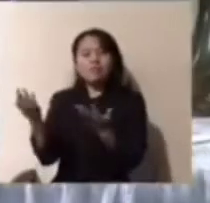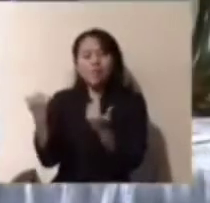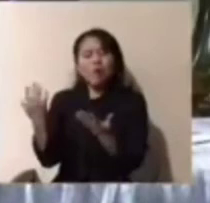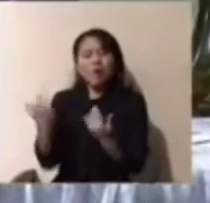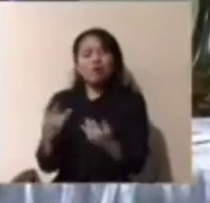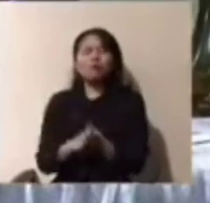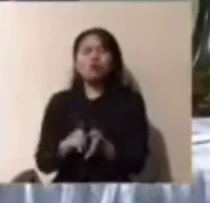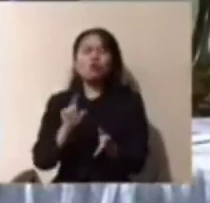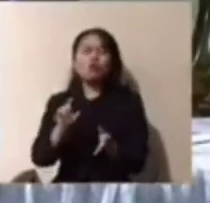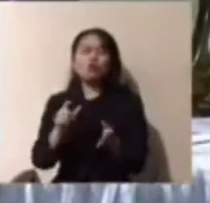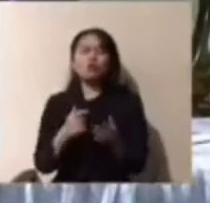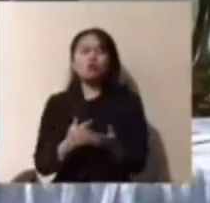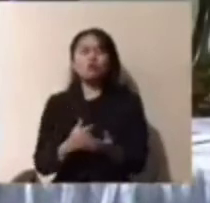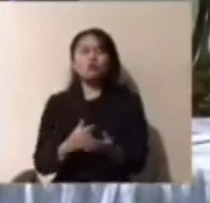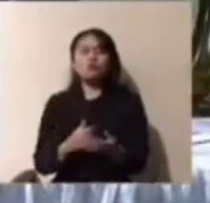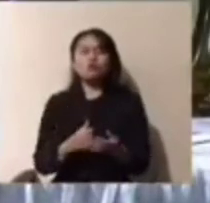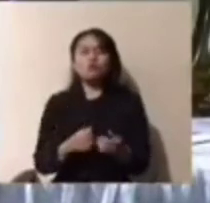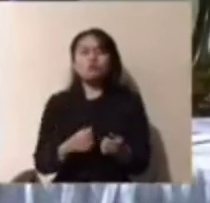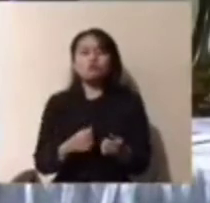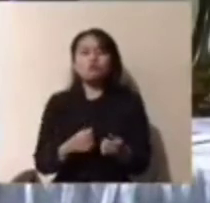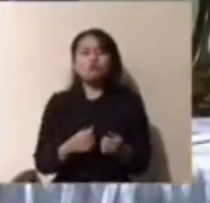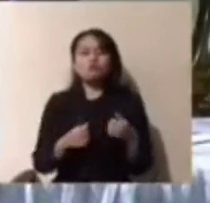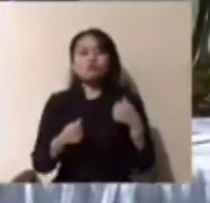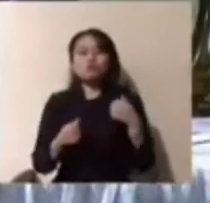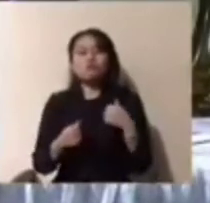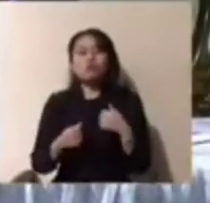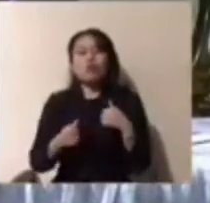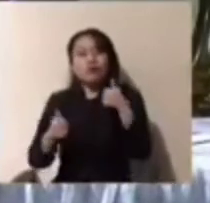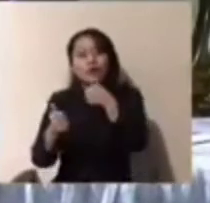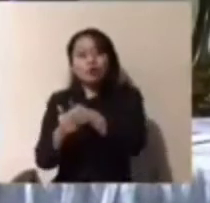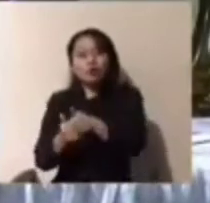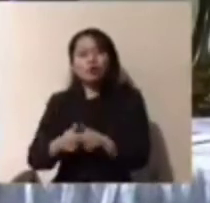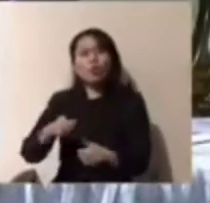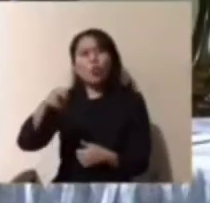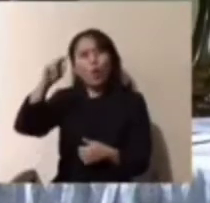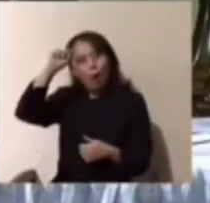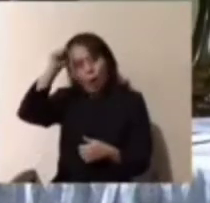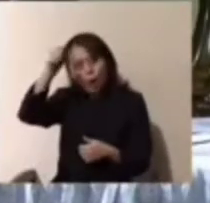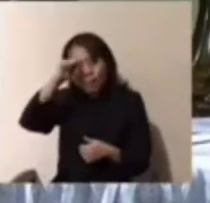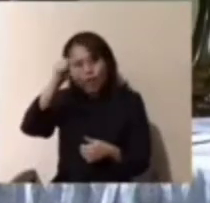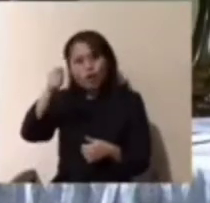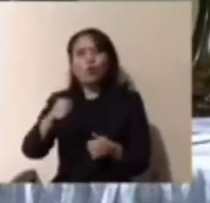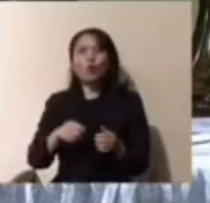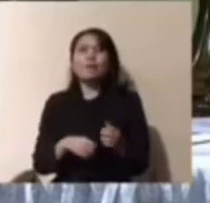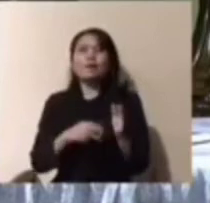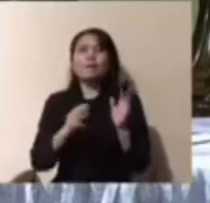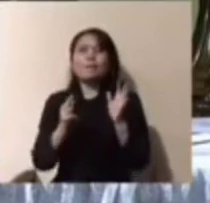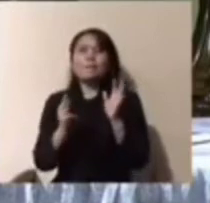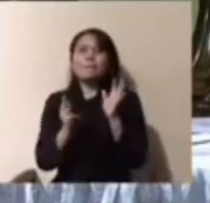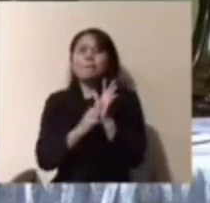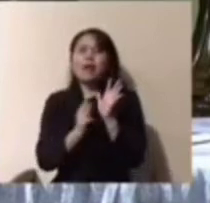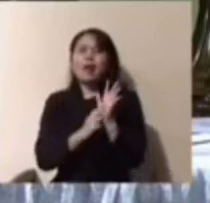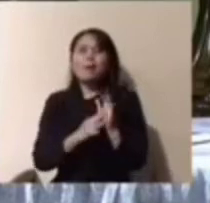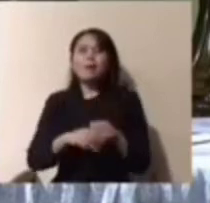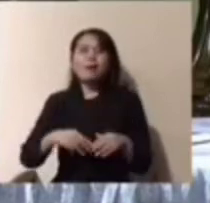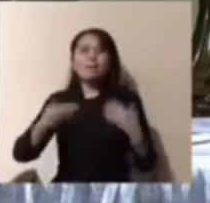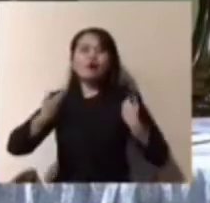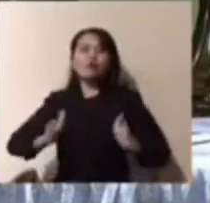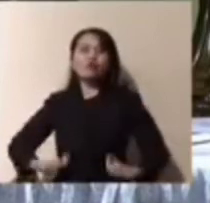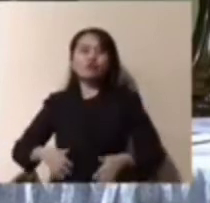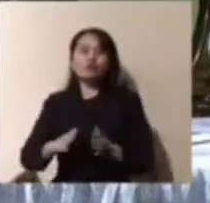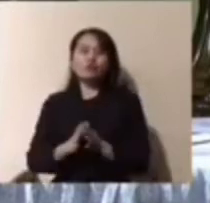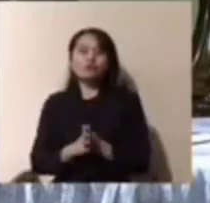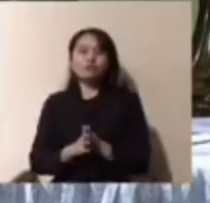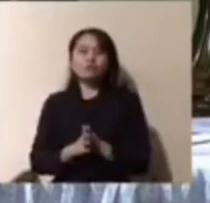diajak untuk menjalani tahun menghormati martabat manusia.